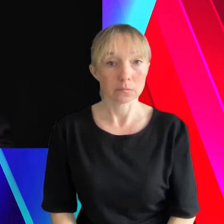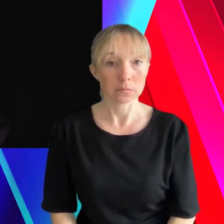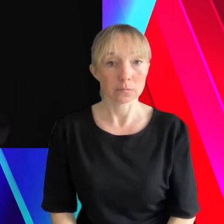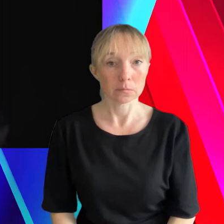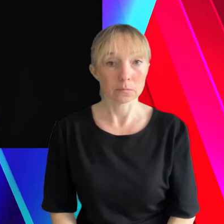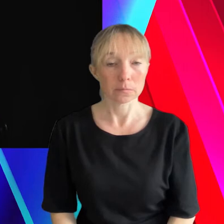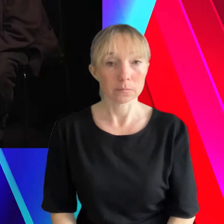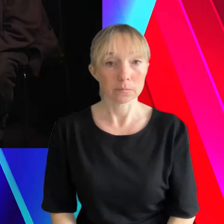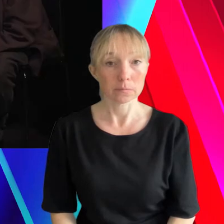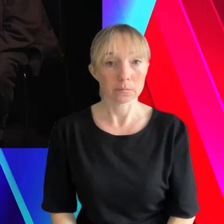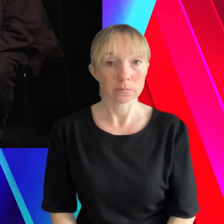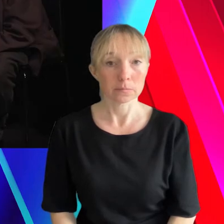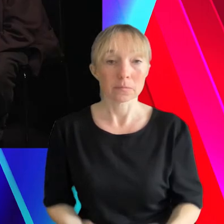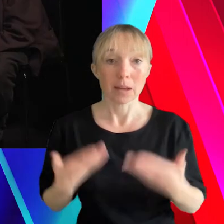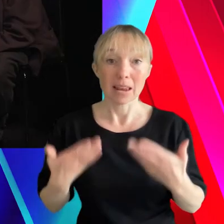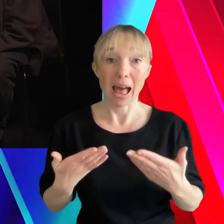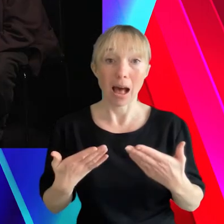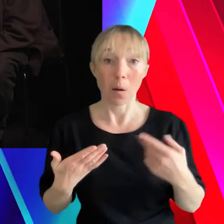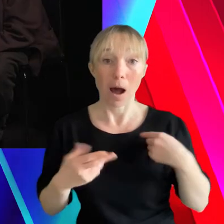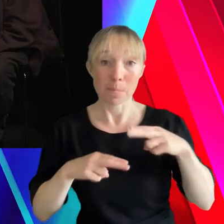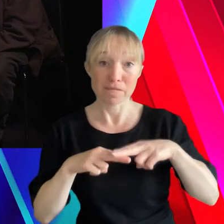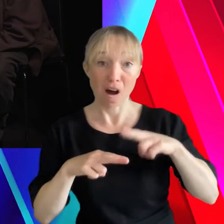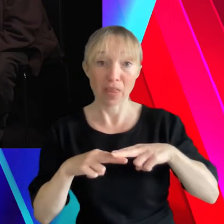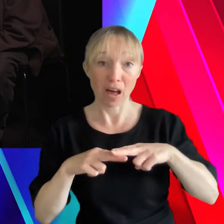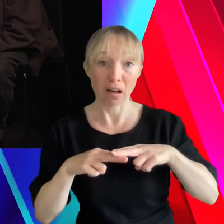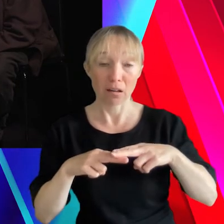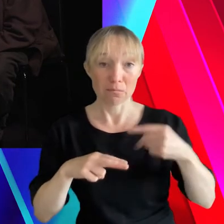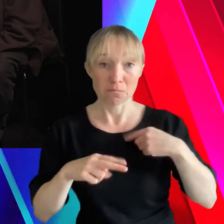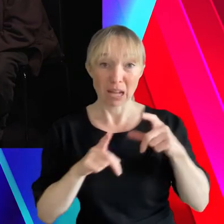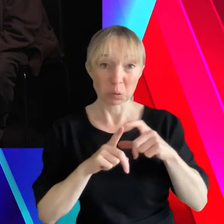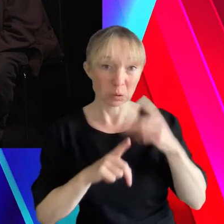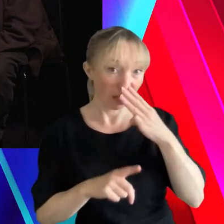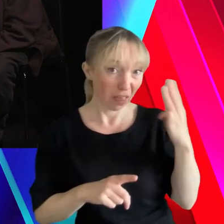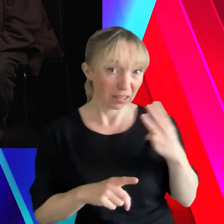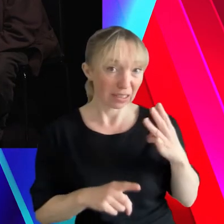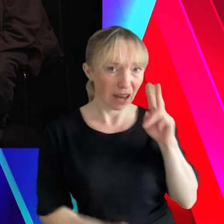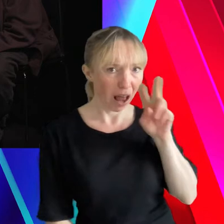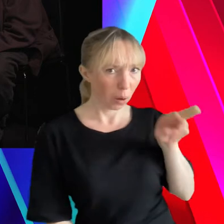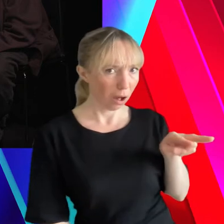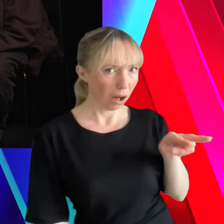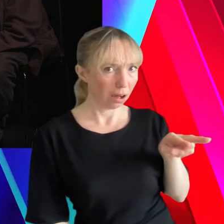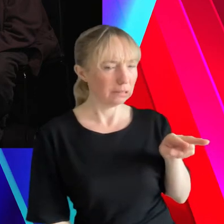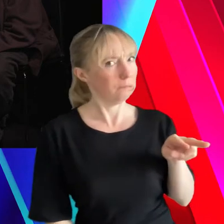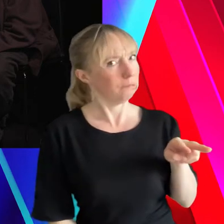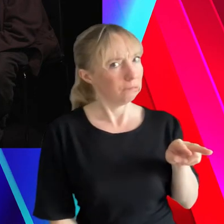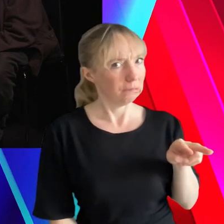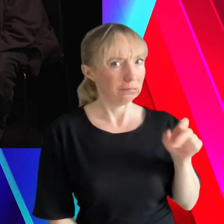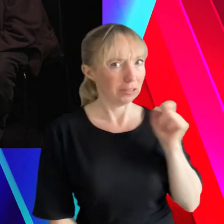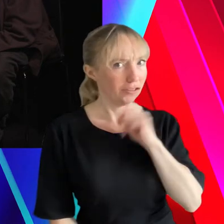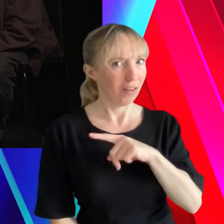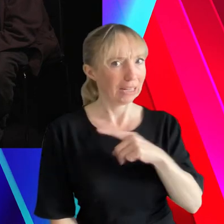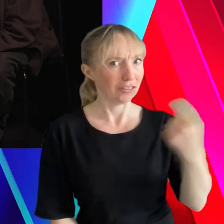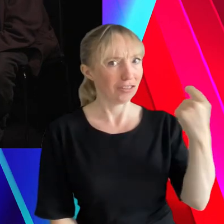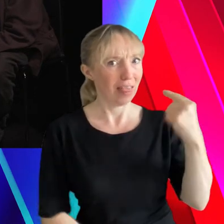کوتاه بسازم And now that I'm a father of a 13-year-old I look at her and I think how strange it is that people took me seriously